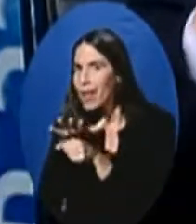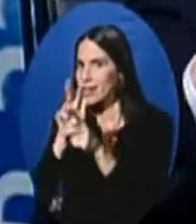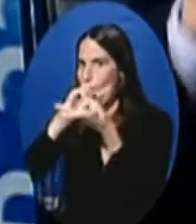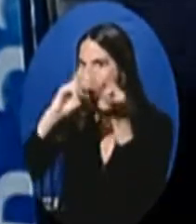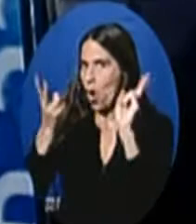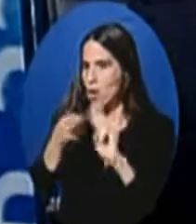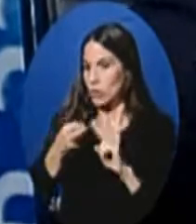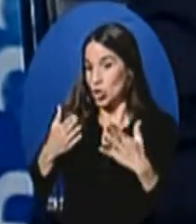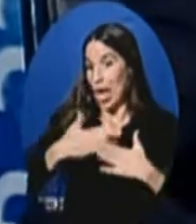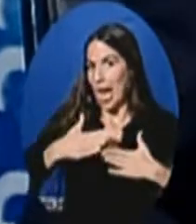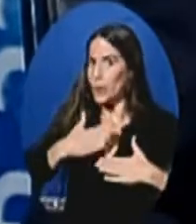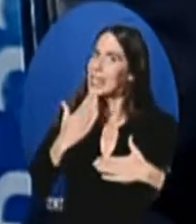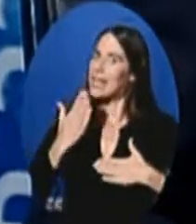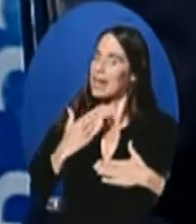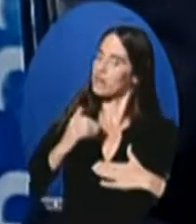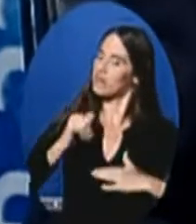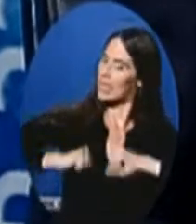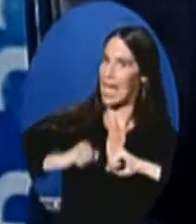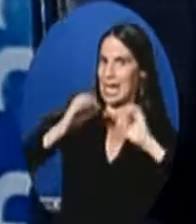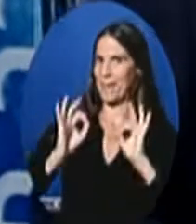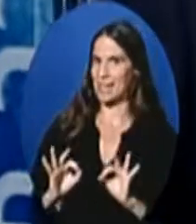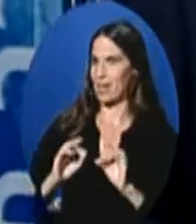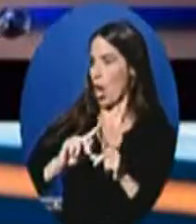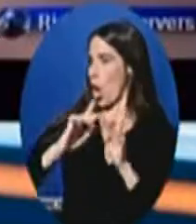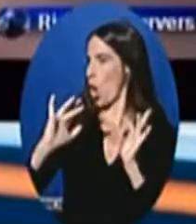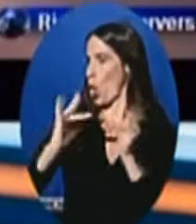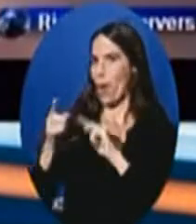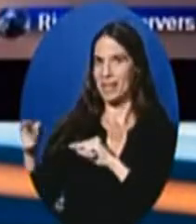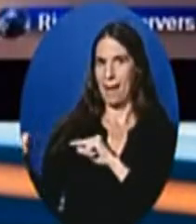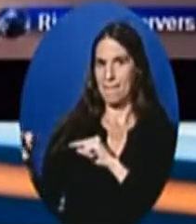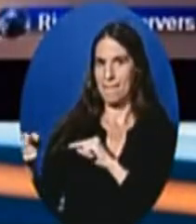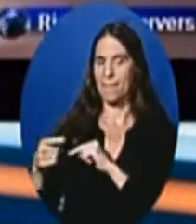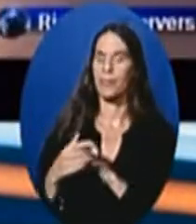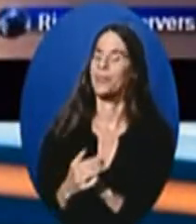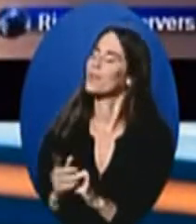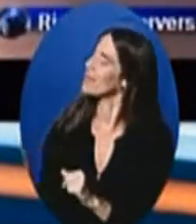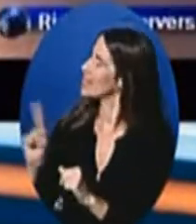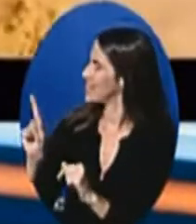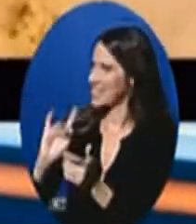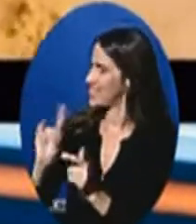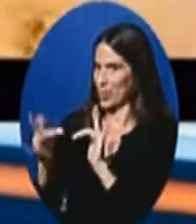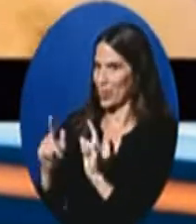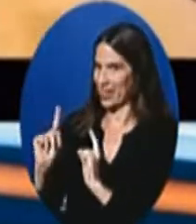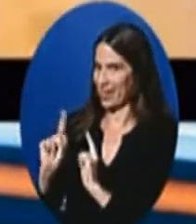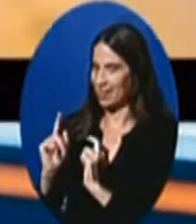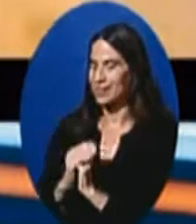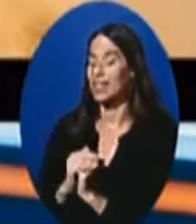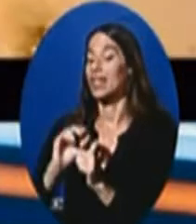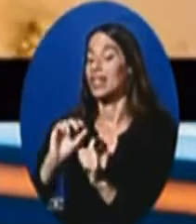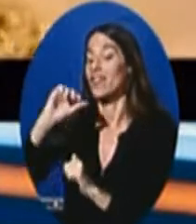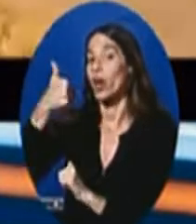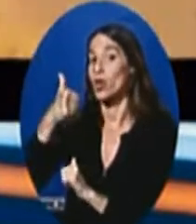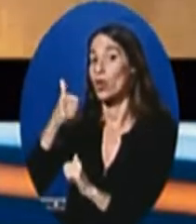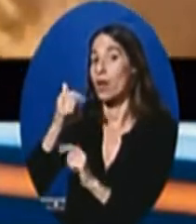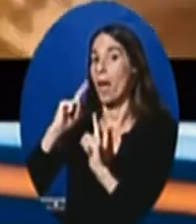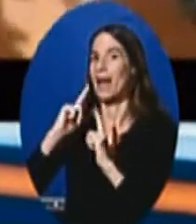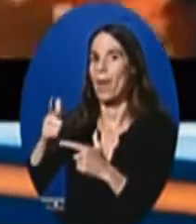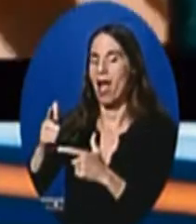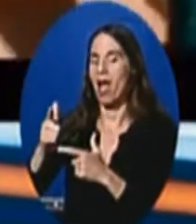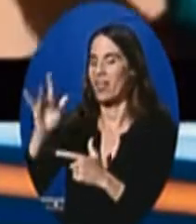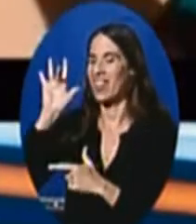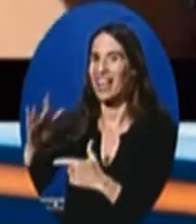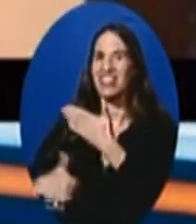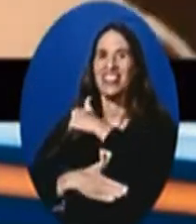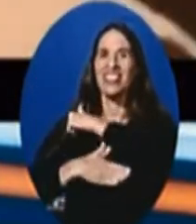מה שאנחנו עושים, אנחנו הישראלים זה בסדר. זה לא סותר אחד את השני. קודם כל, הלחימה בדעש